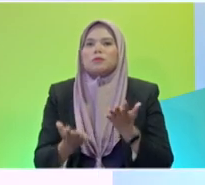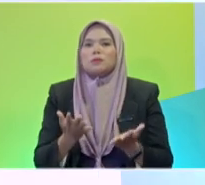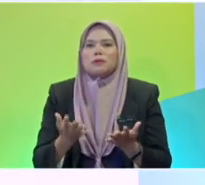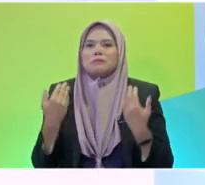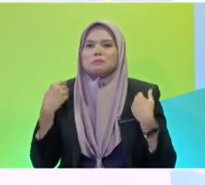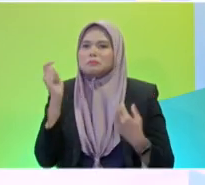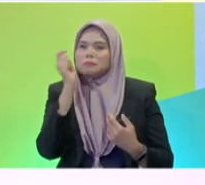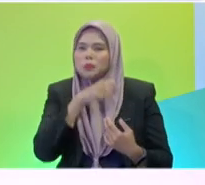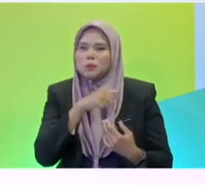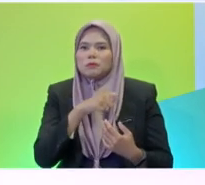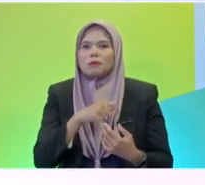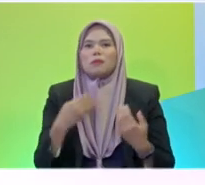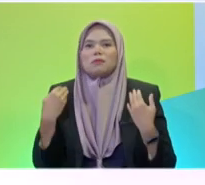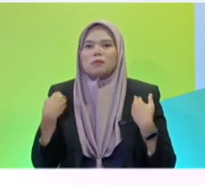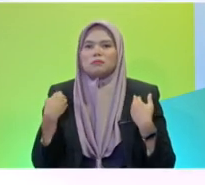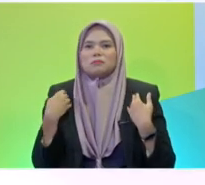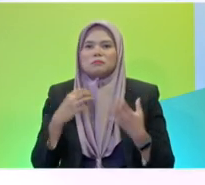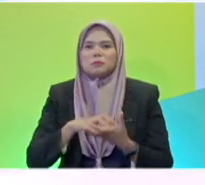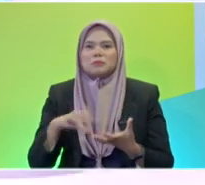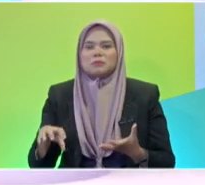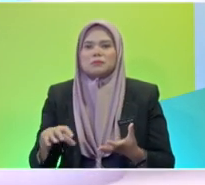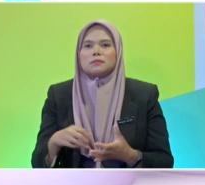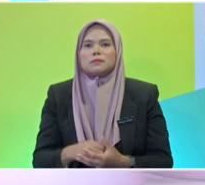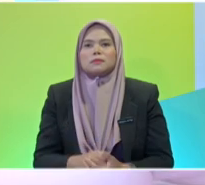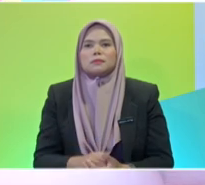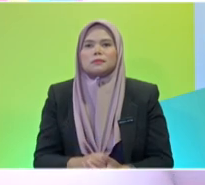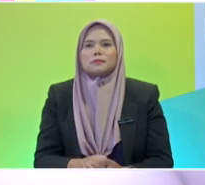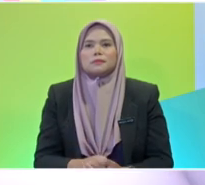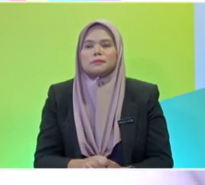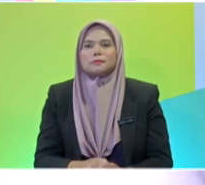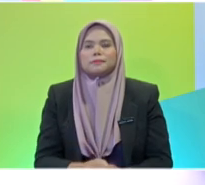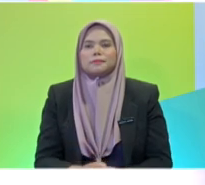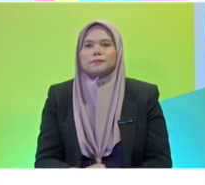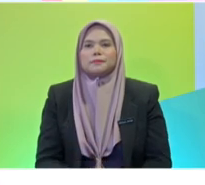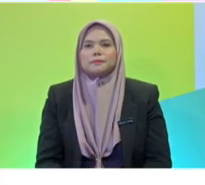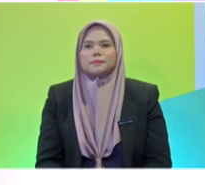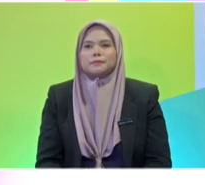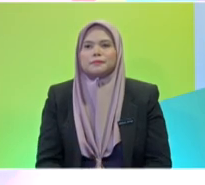atau kekurangan quality saya juga dapat pemandangan kayak luar rumah